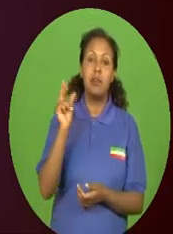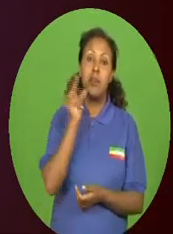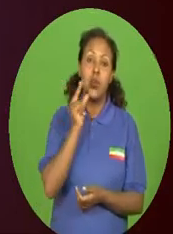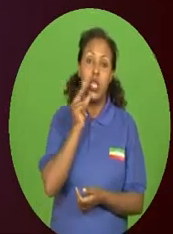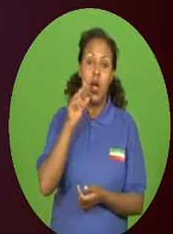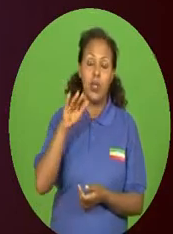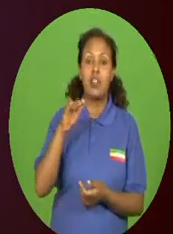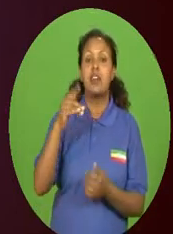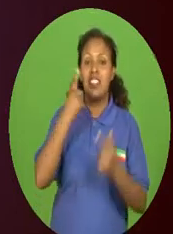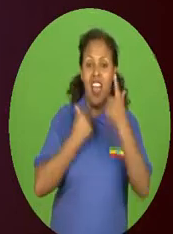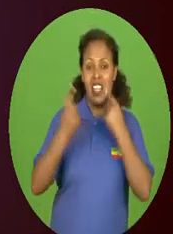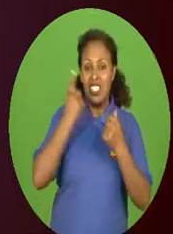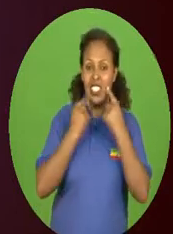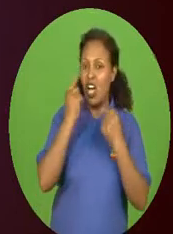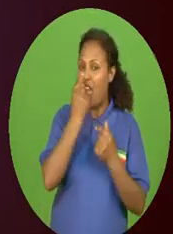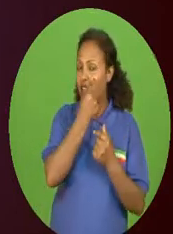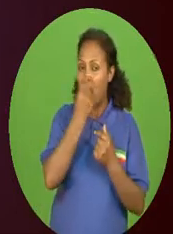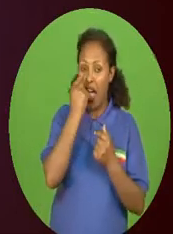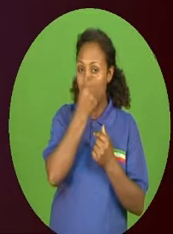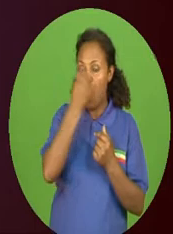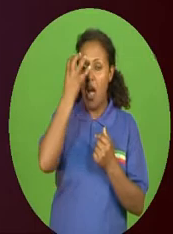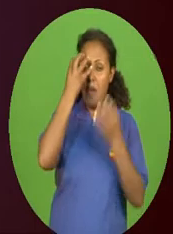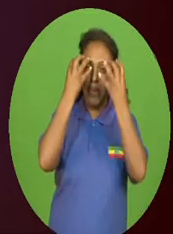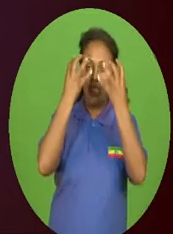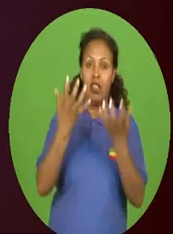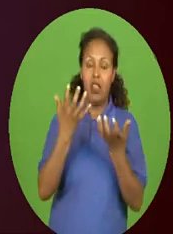ብሩክታዊት ስላለቀሰች አይኗ አበጠ።